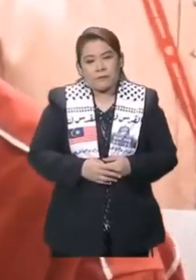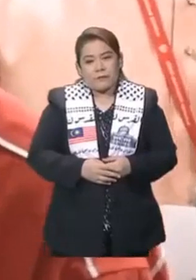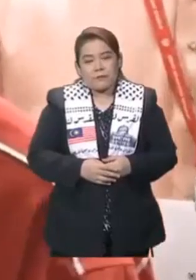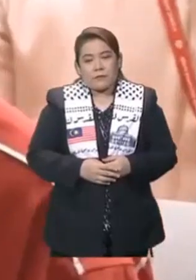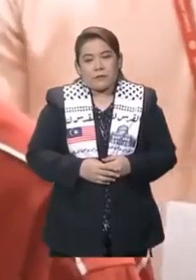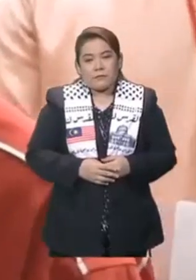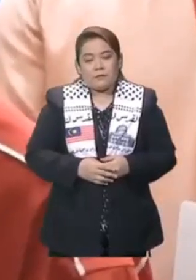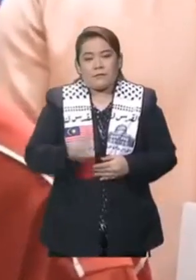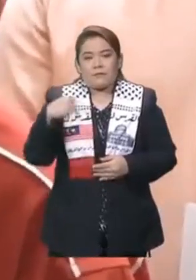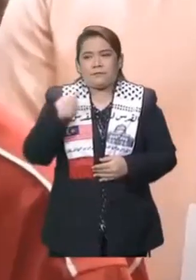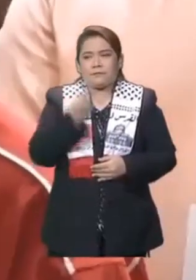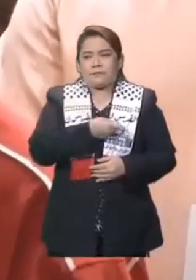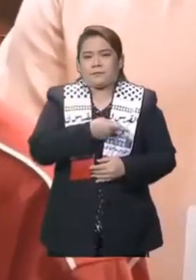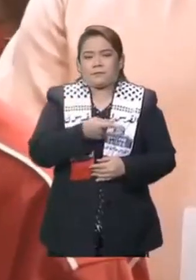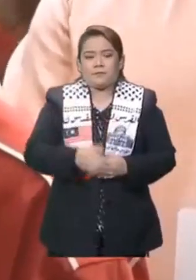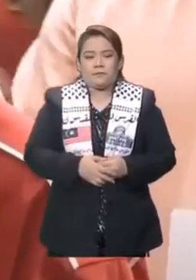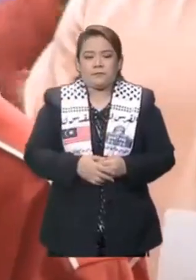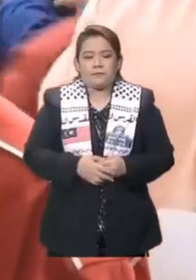Kita